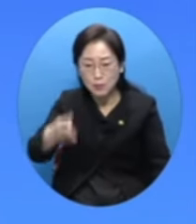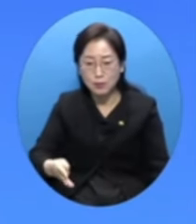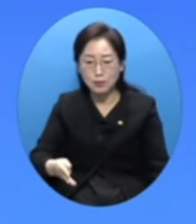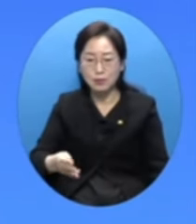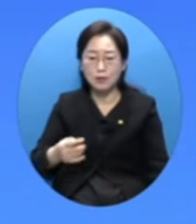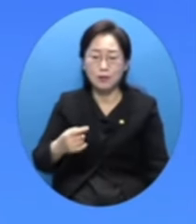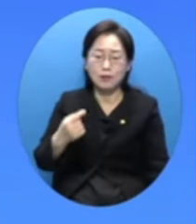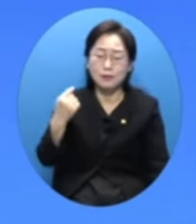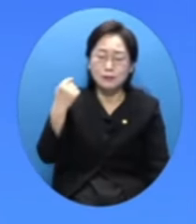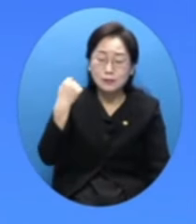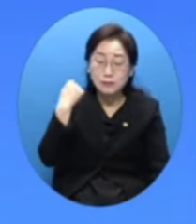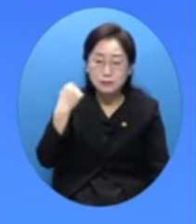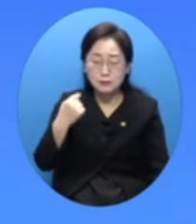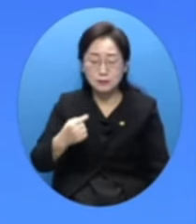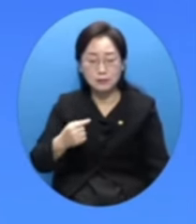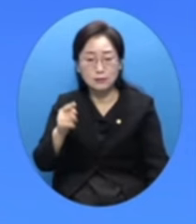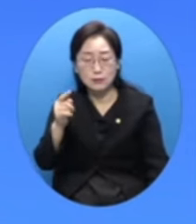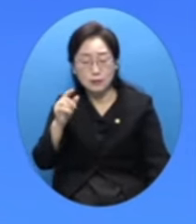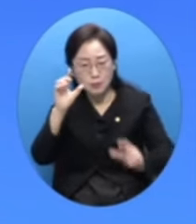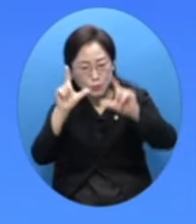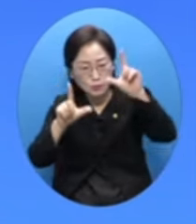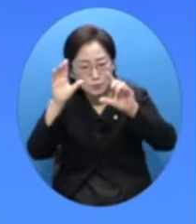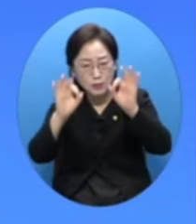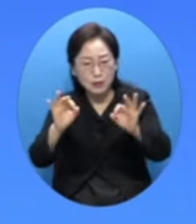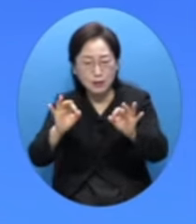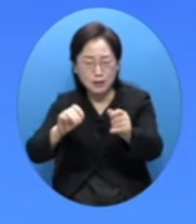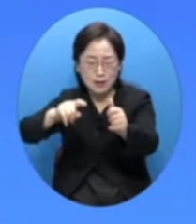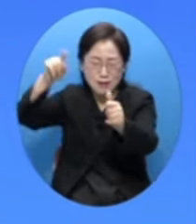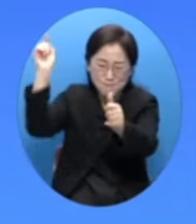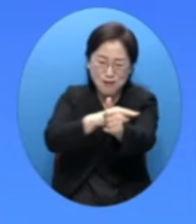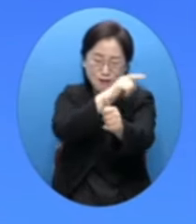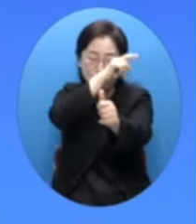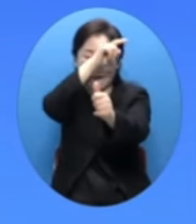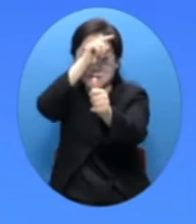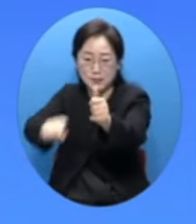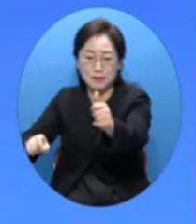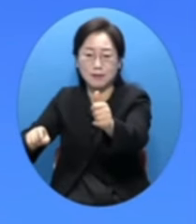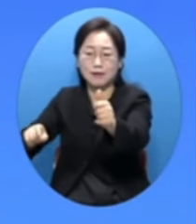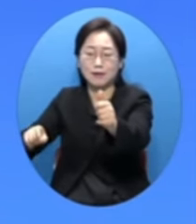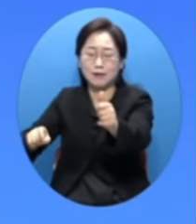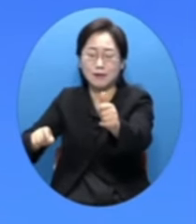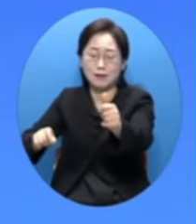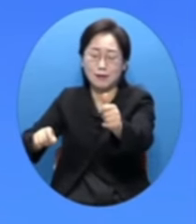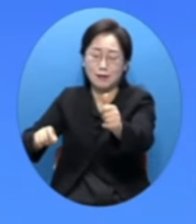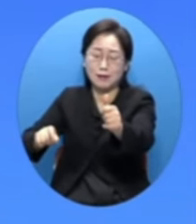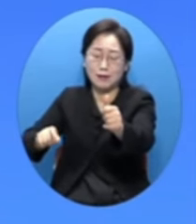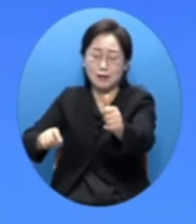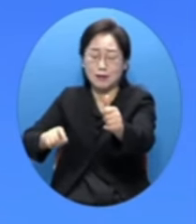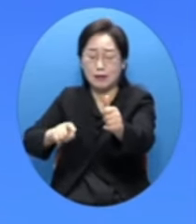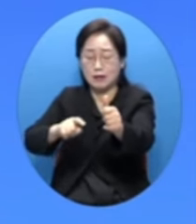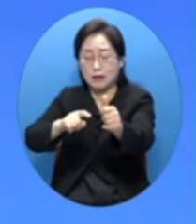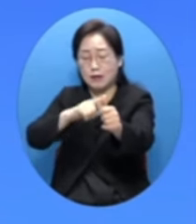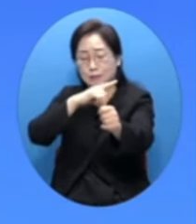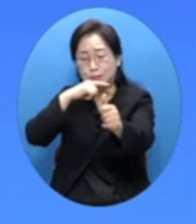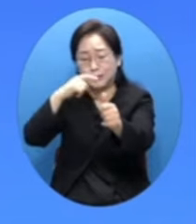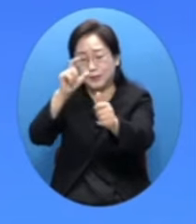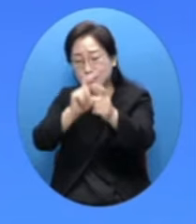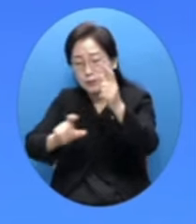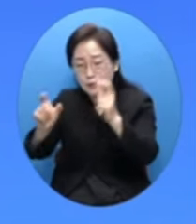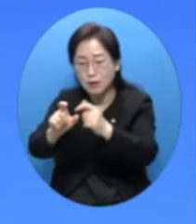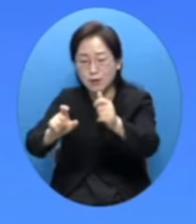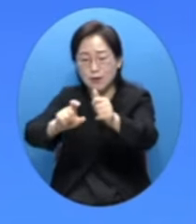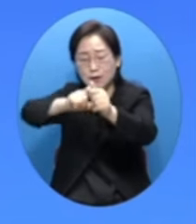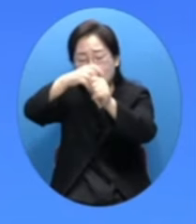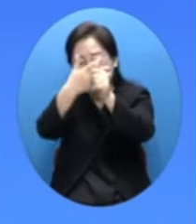등에 저들이 채찍을 때려 온 등이 갈라진 틈으로 더 피가